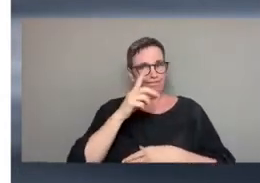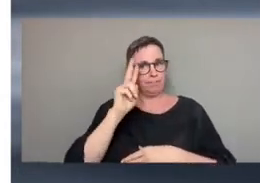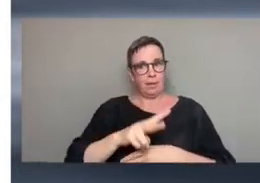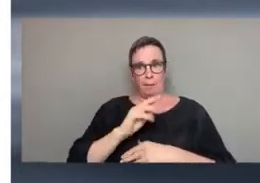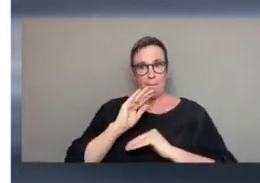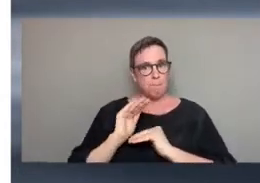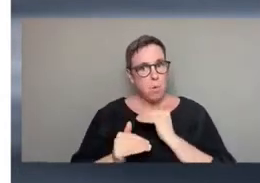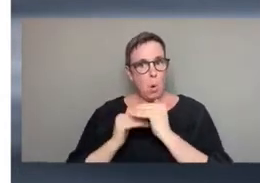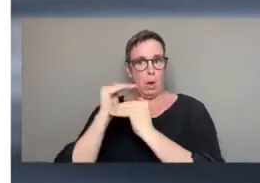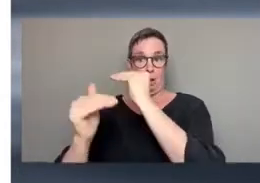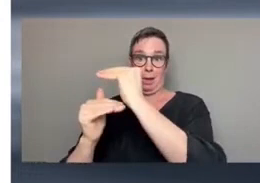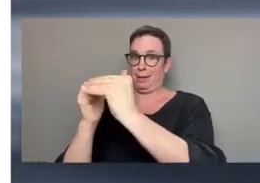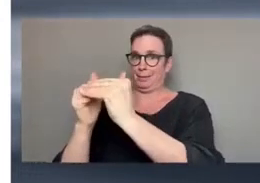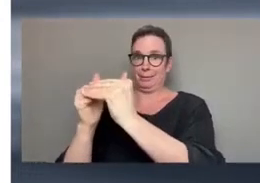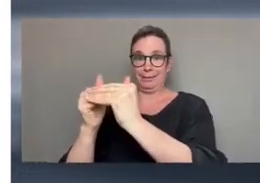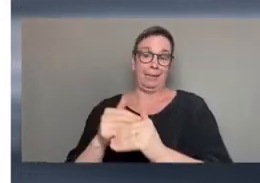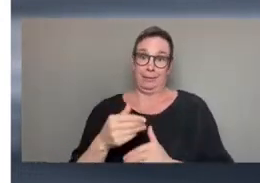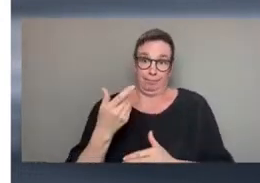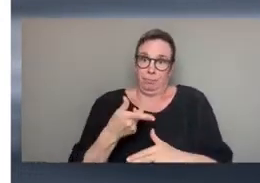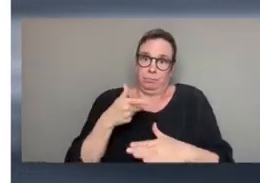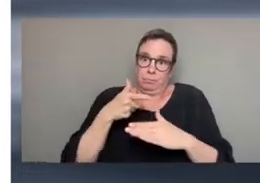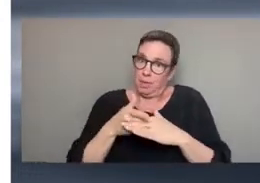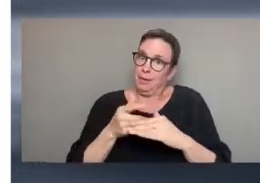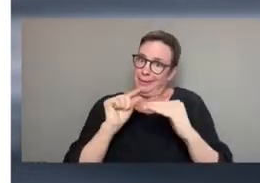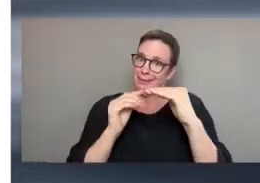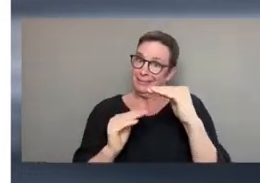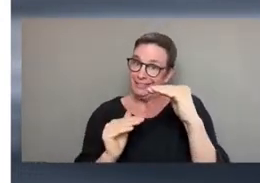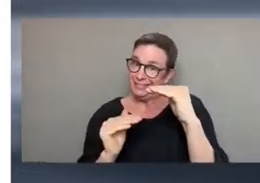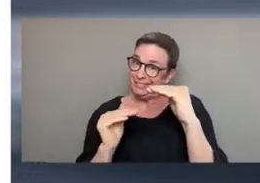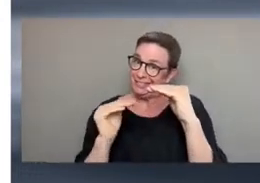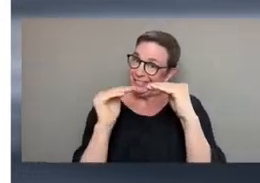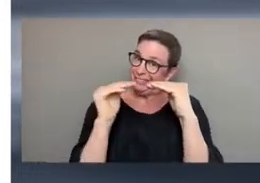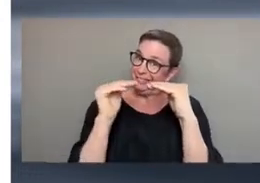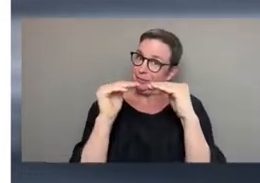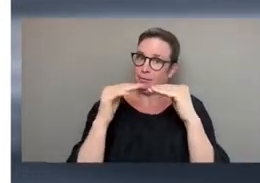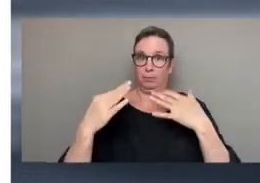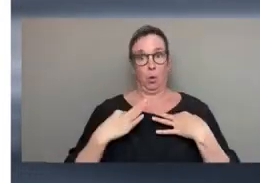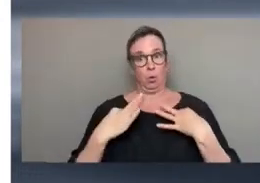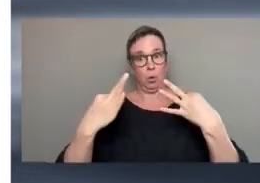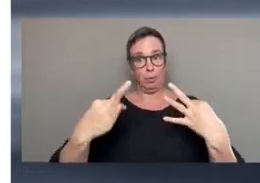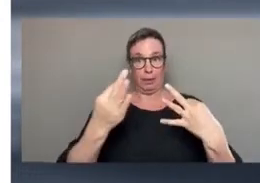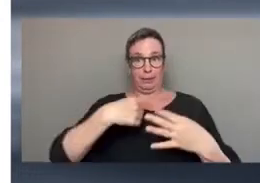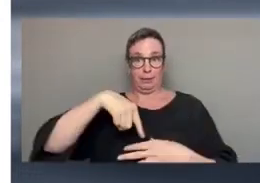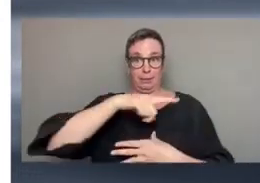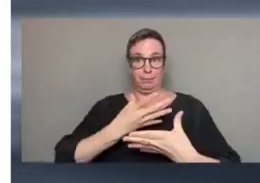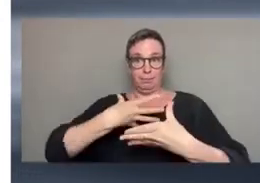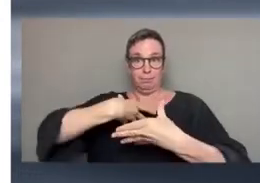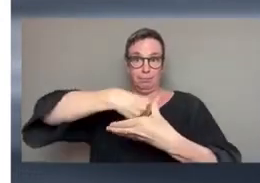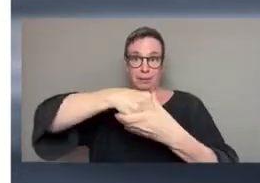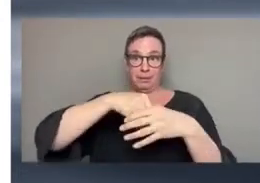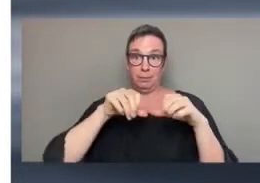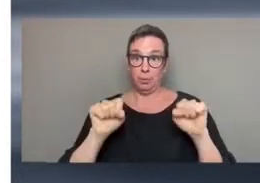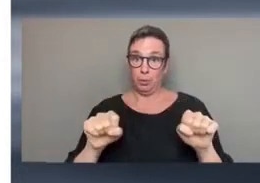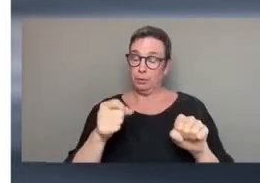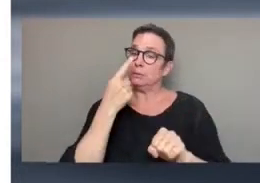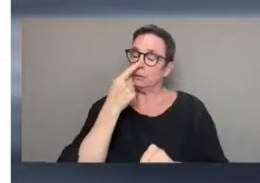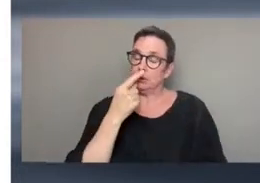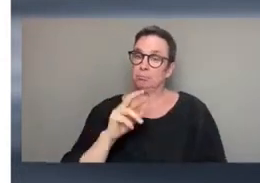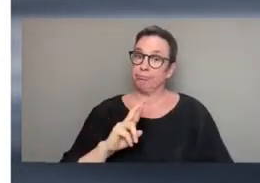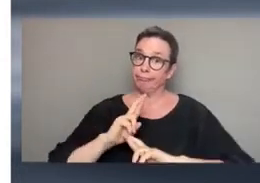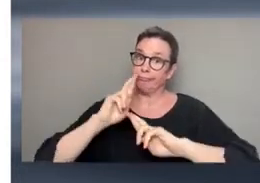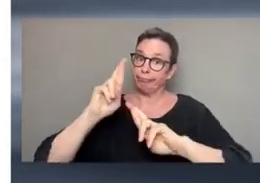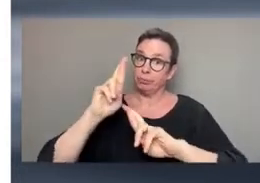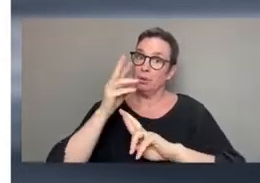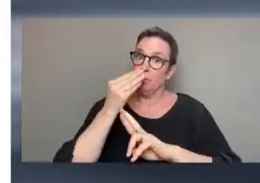pas vers l'égalité, un pas vers l'autonomie, et je pense que ce serait une très bonne chose